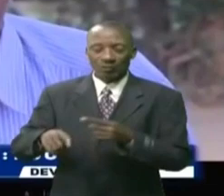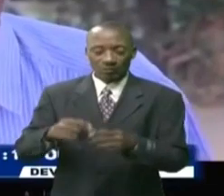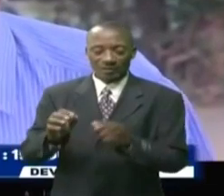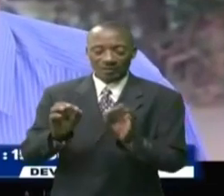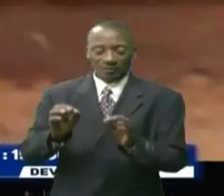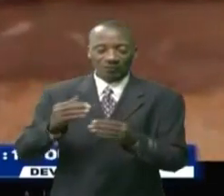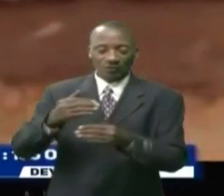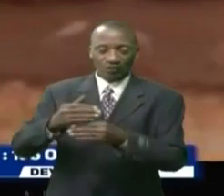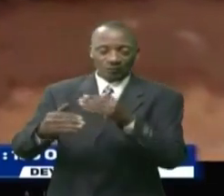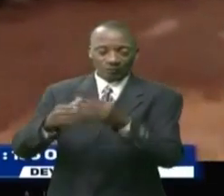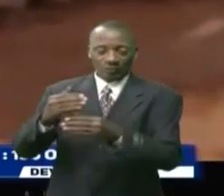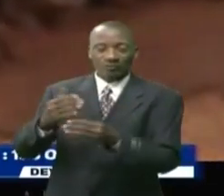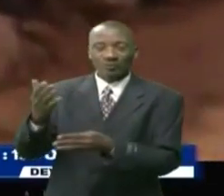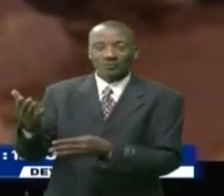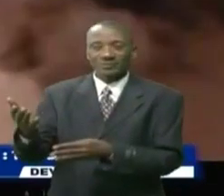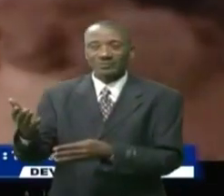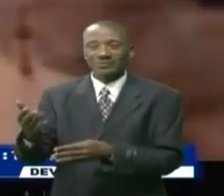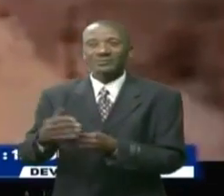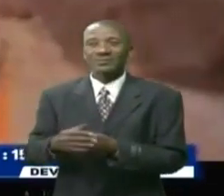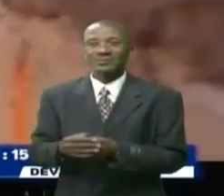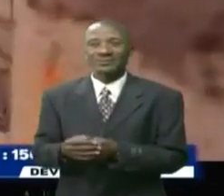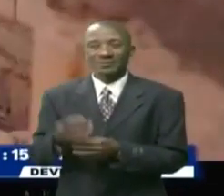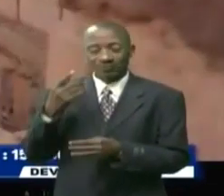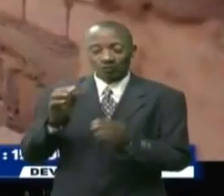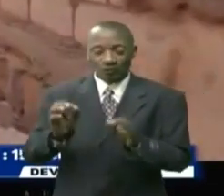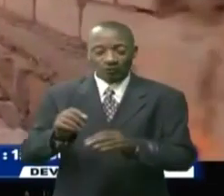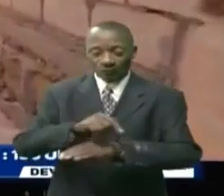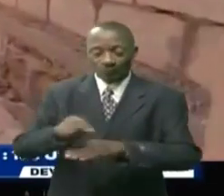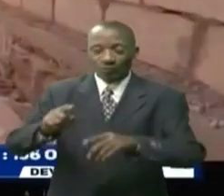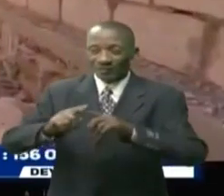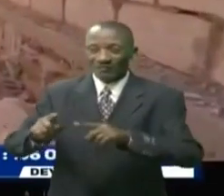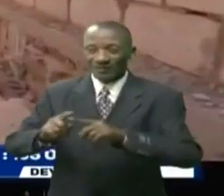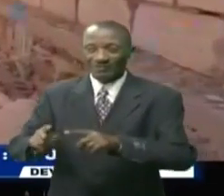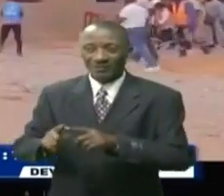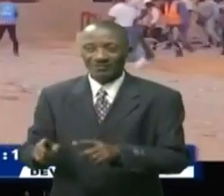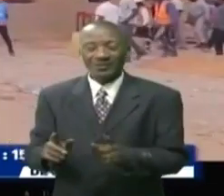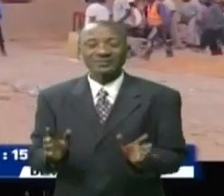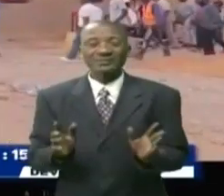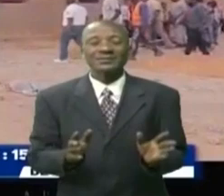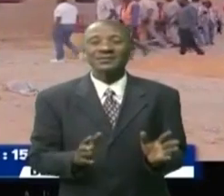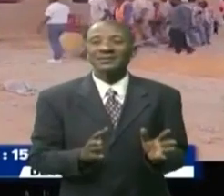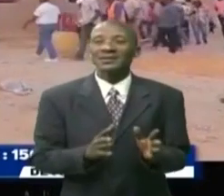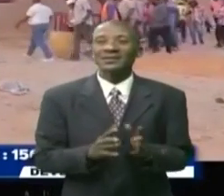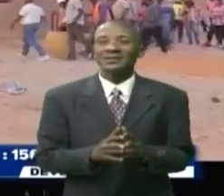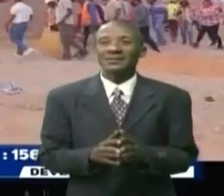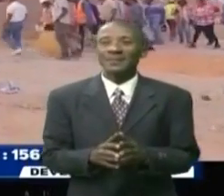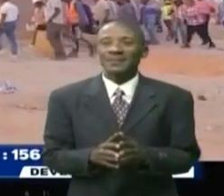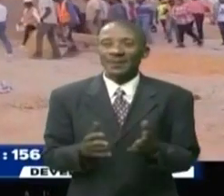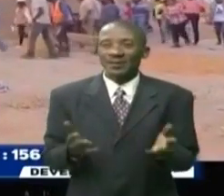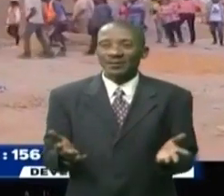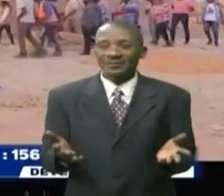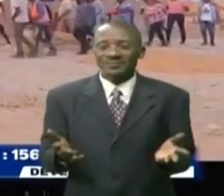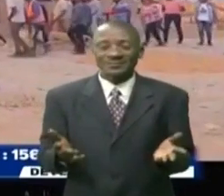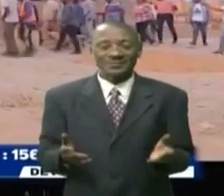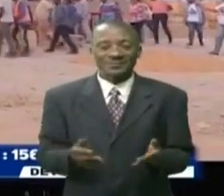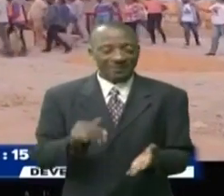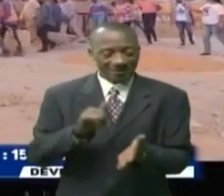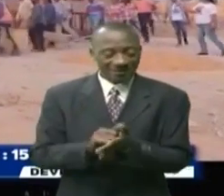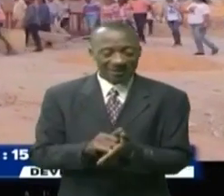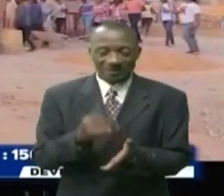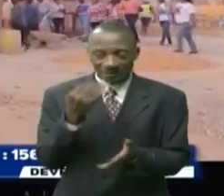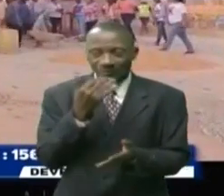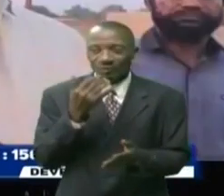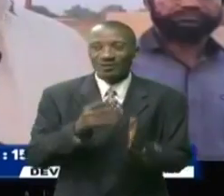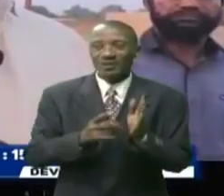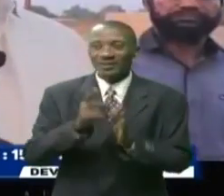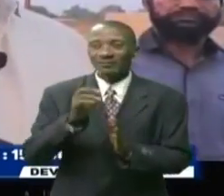qu'on voit. Les agences d'exécution locales ont de l'avance sur les petites et moyennes entreprises, reconnaît Jean Mabi.